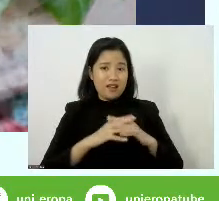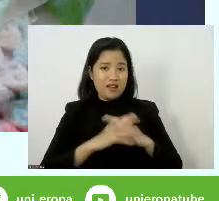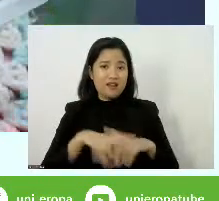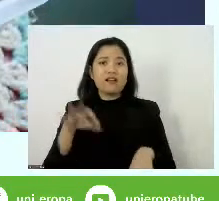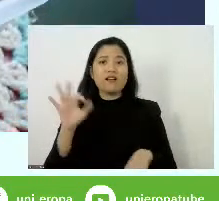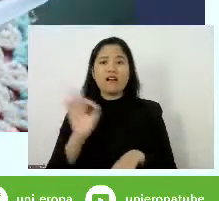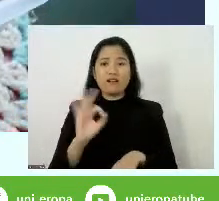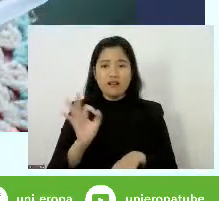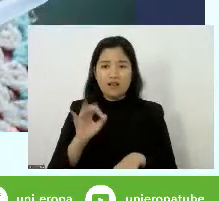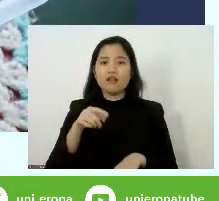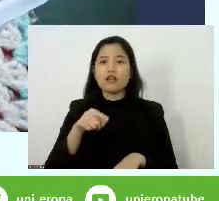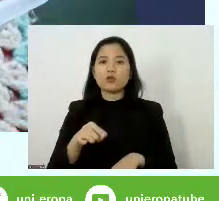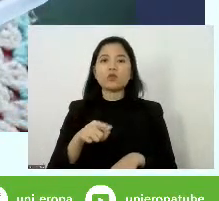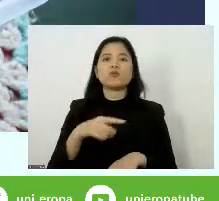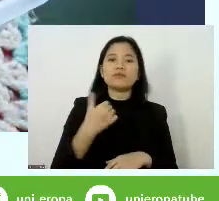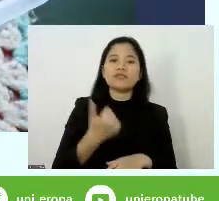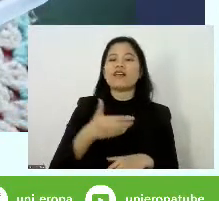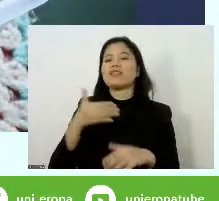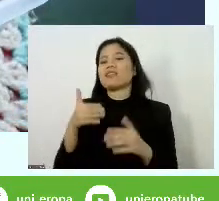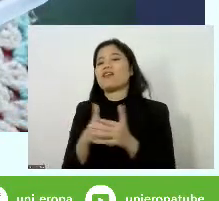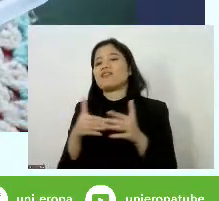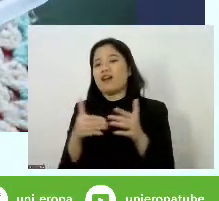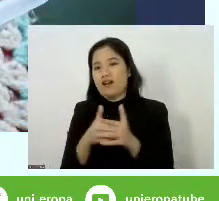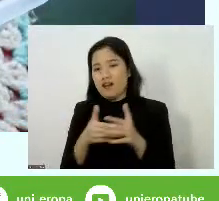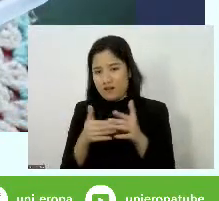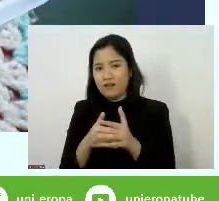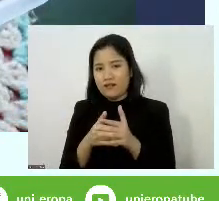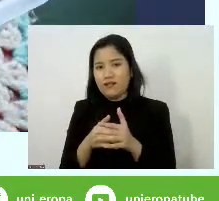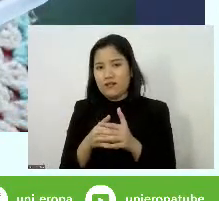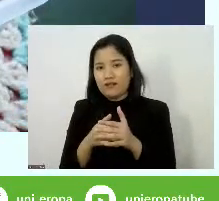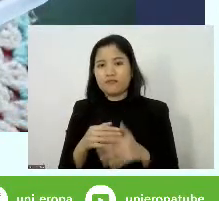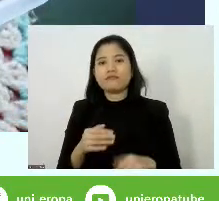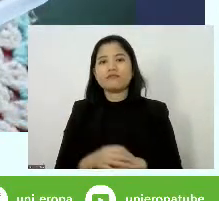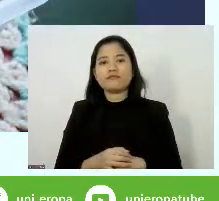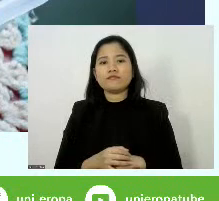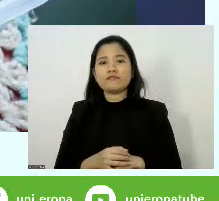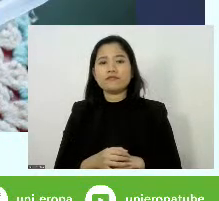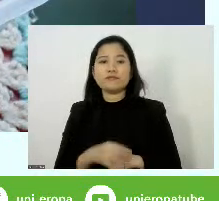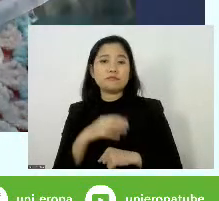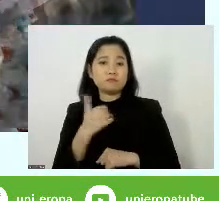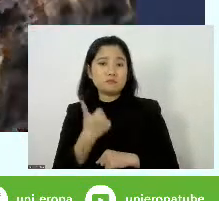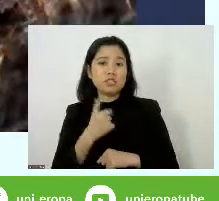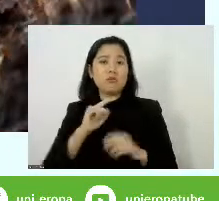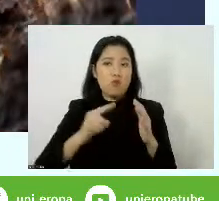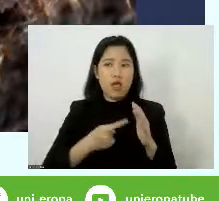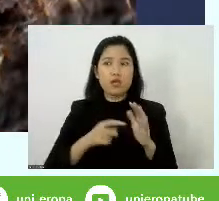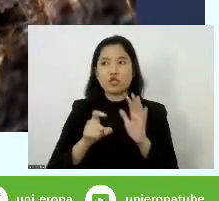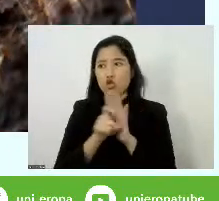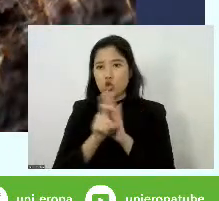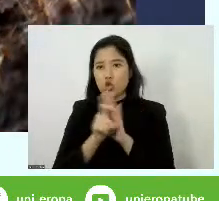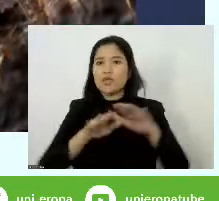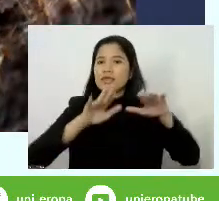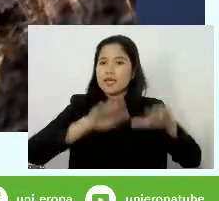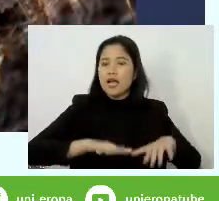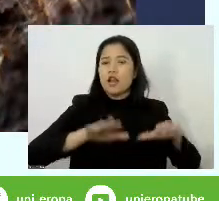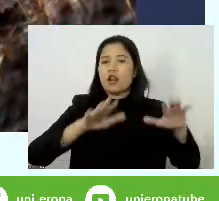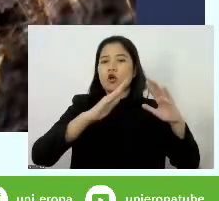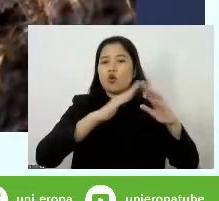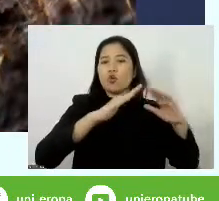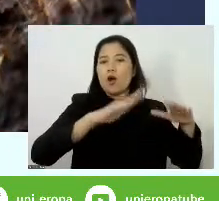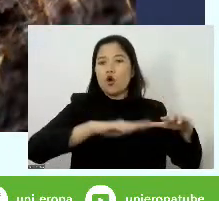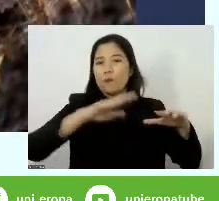itu menjadi tantangan tersendiri untuk berkebun kita mulai dari tinggal di Kompleks ya Nah tanah